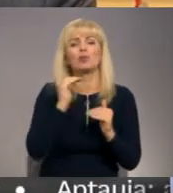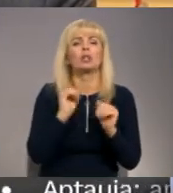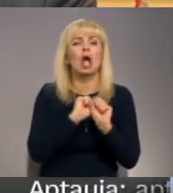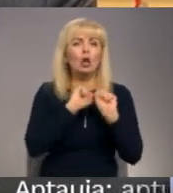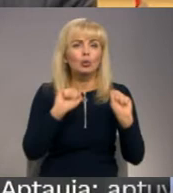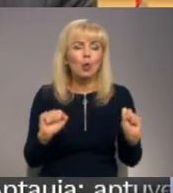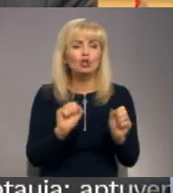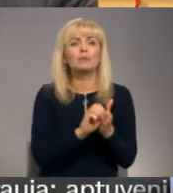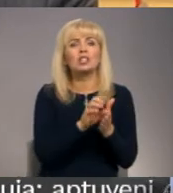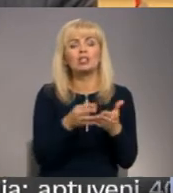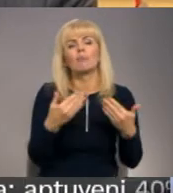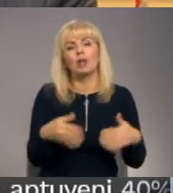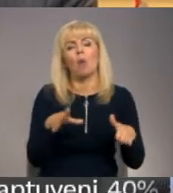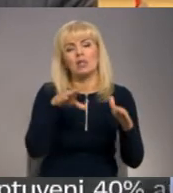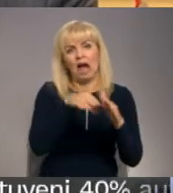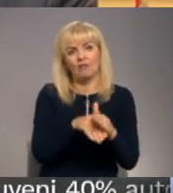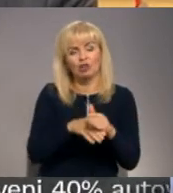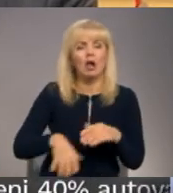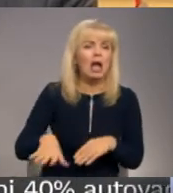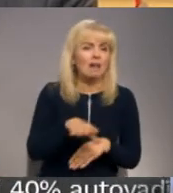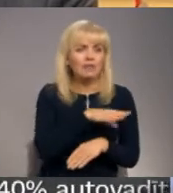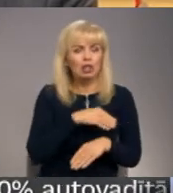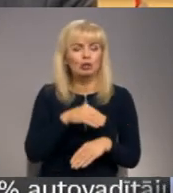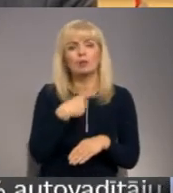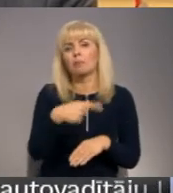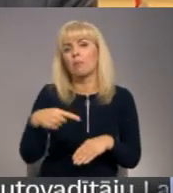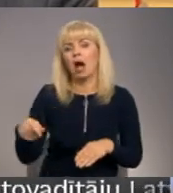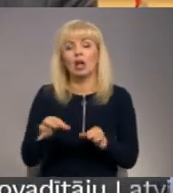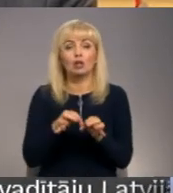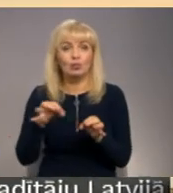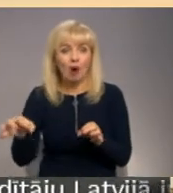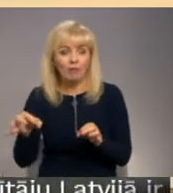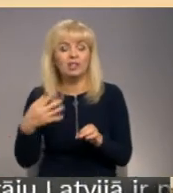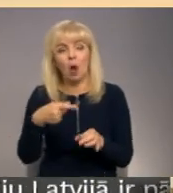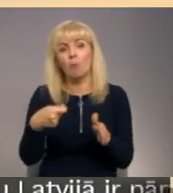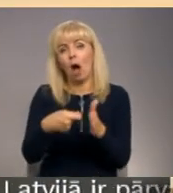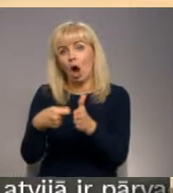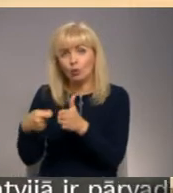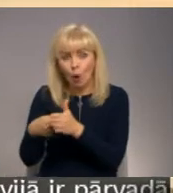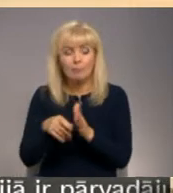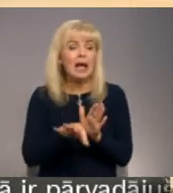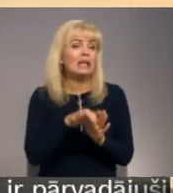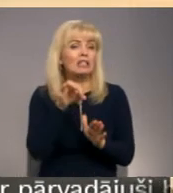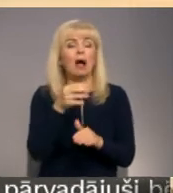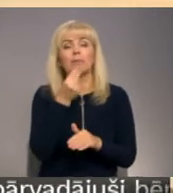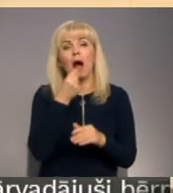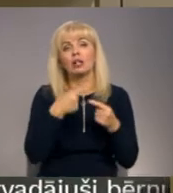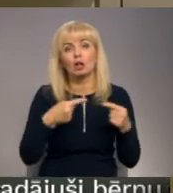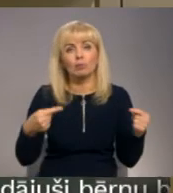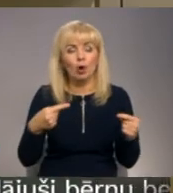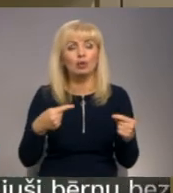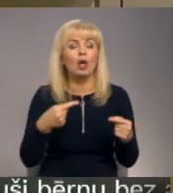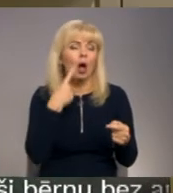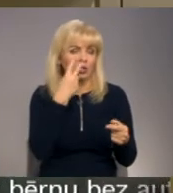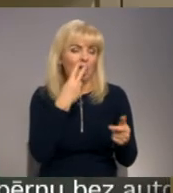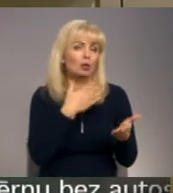drošības sistēmu esam ieviesuši arī gan visos pārējos mūsu novados, kur mēs ēdinām. Izvēloties pārtikas produktus, ēdinātājs orientējas